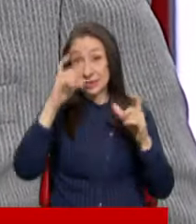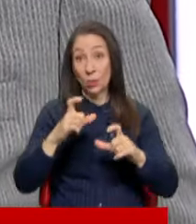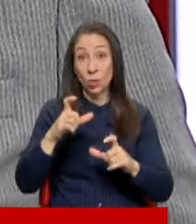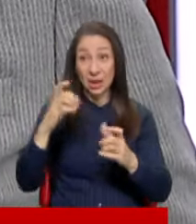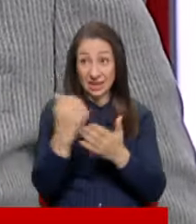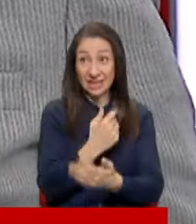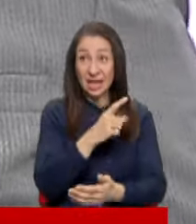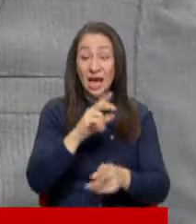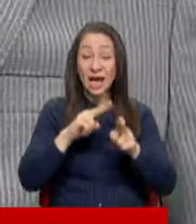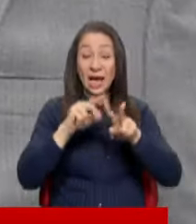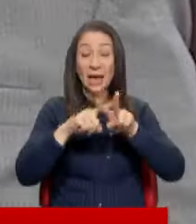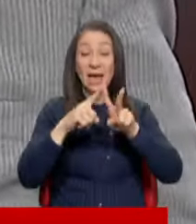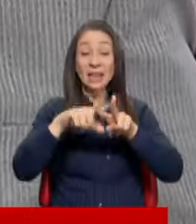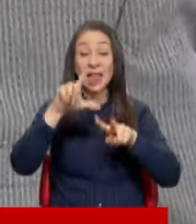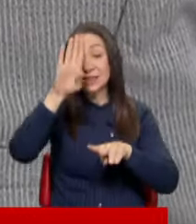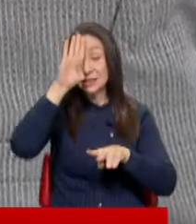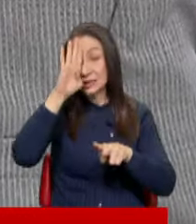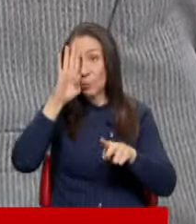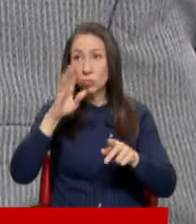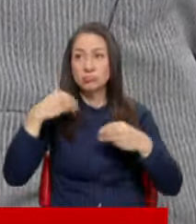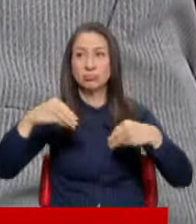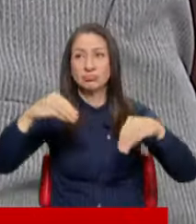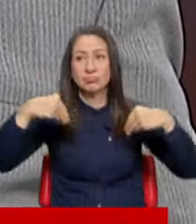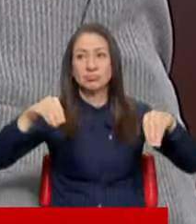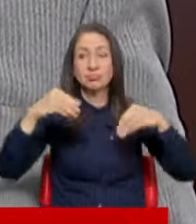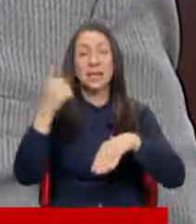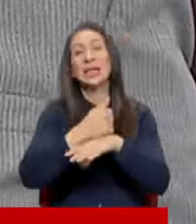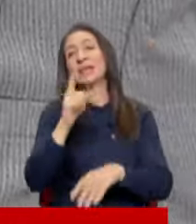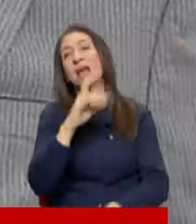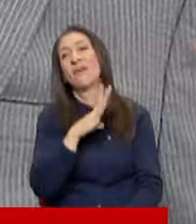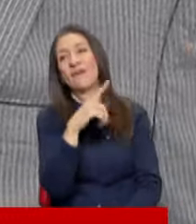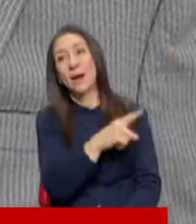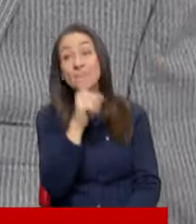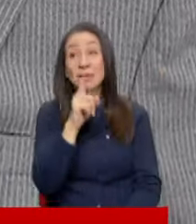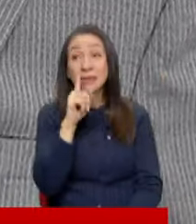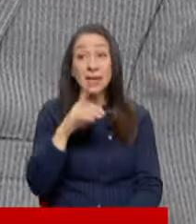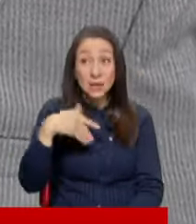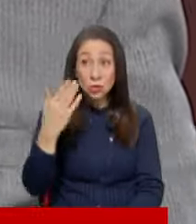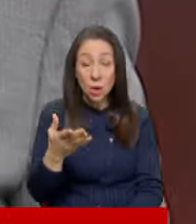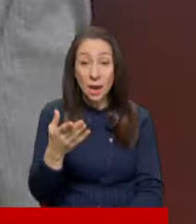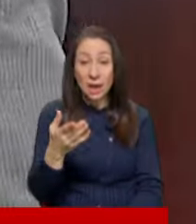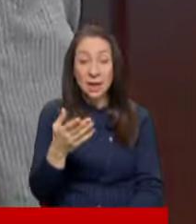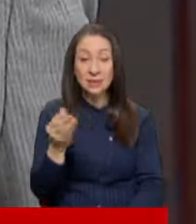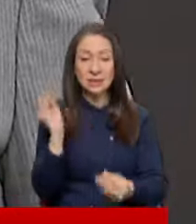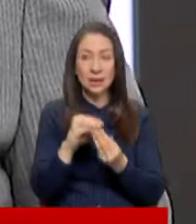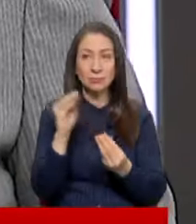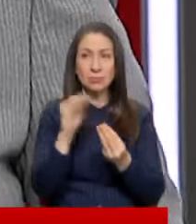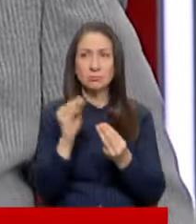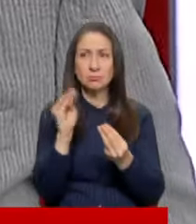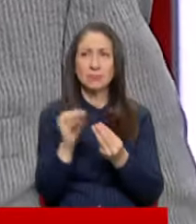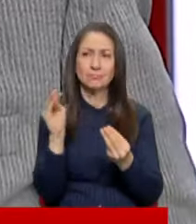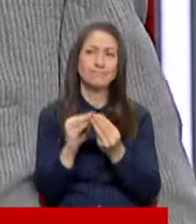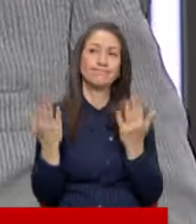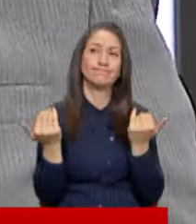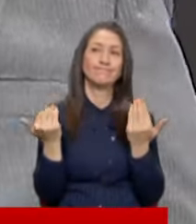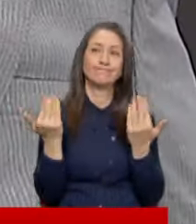alırsa kanal İstanbul'u ranta dönüştürecek bir iktidar var 1 Nisan'dan sonra zamlar üst üste